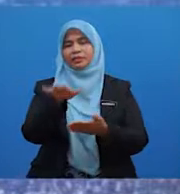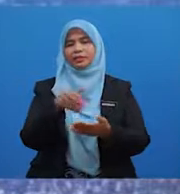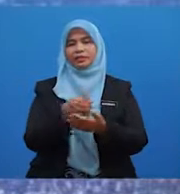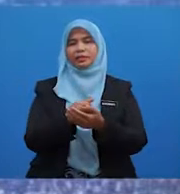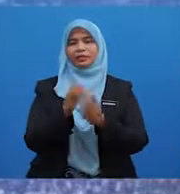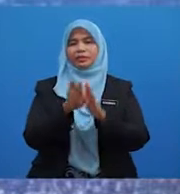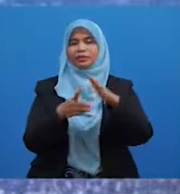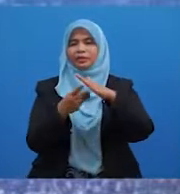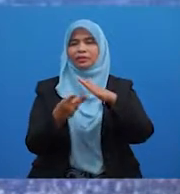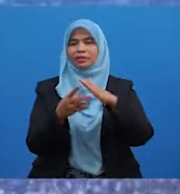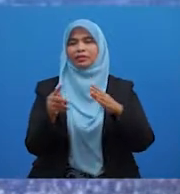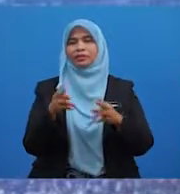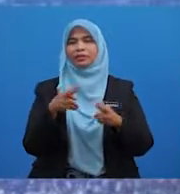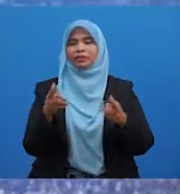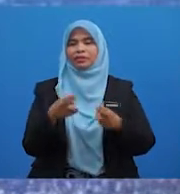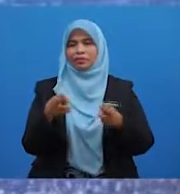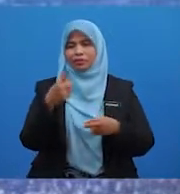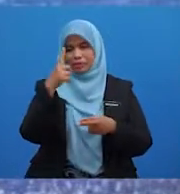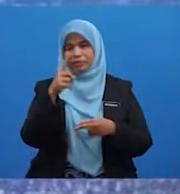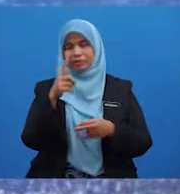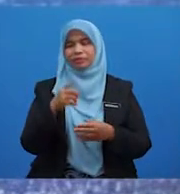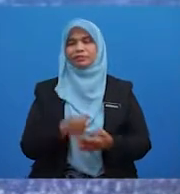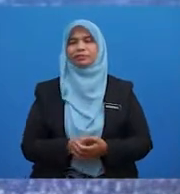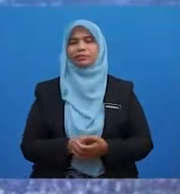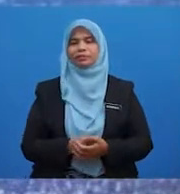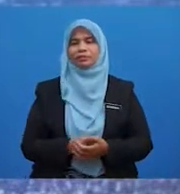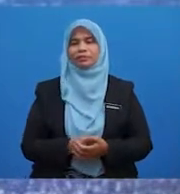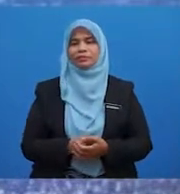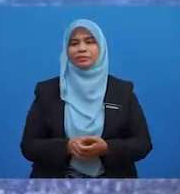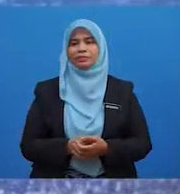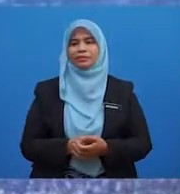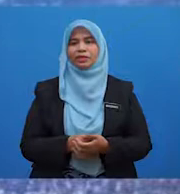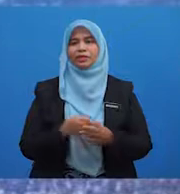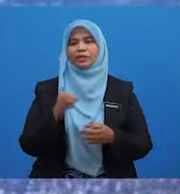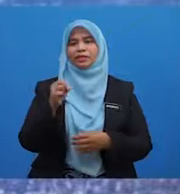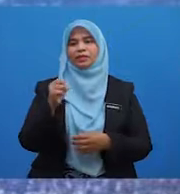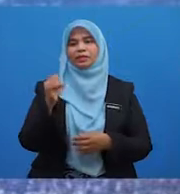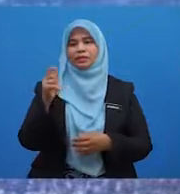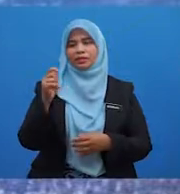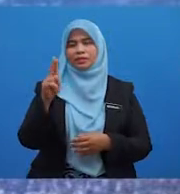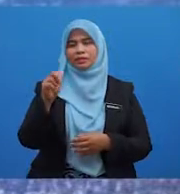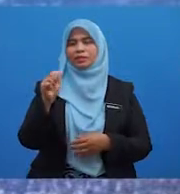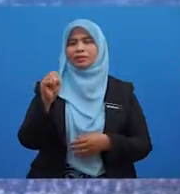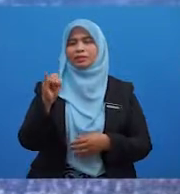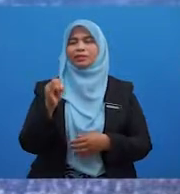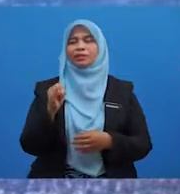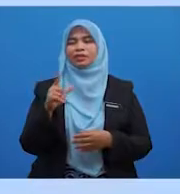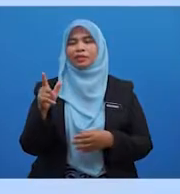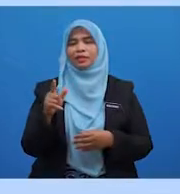berdasarkan usaha anda untuk melalui teknik imagery sebentar tadi, situasi itu adalah kesan daripada